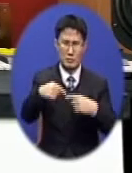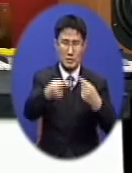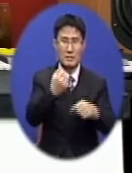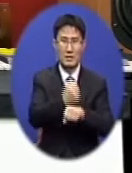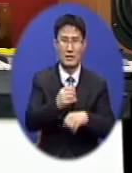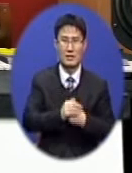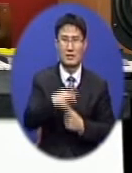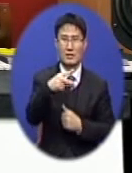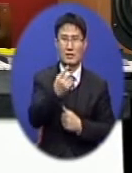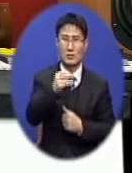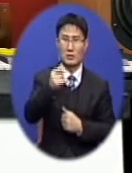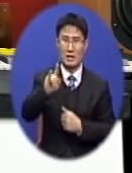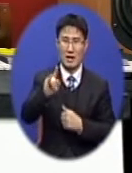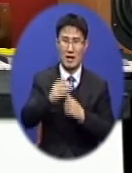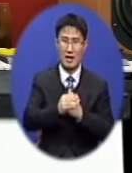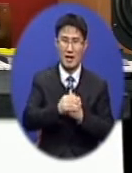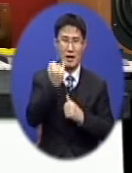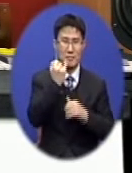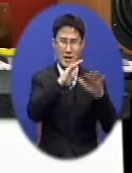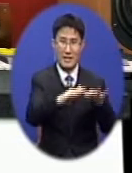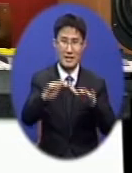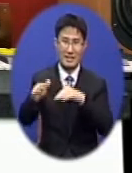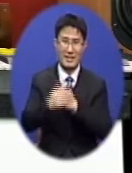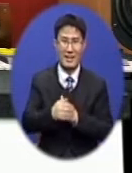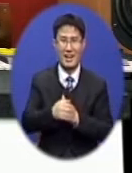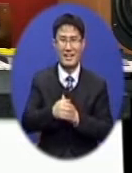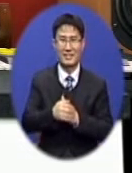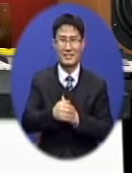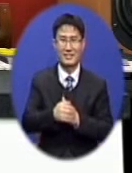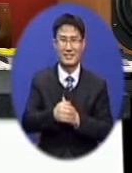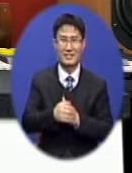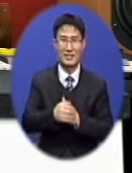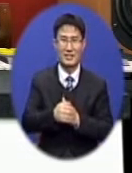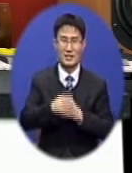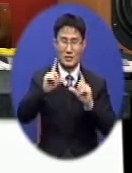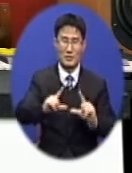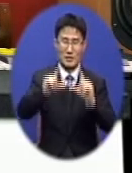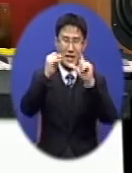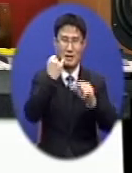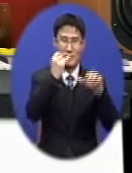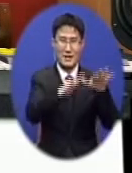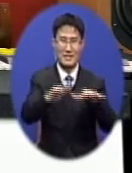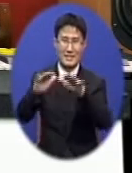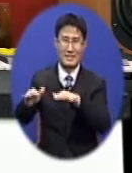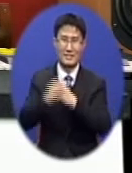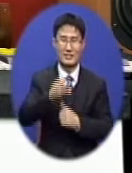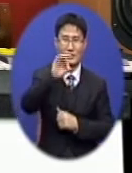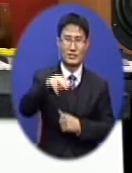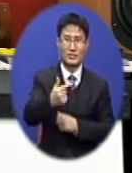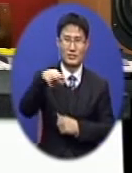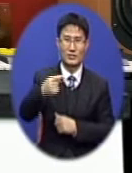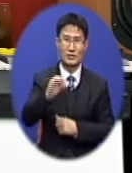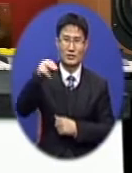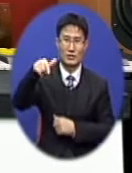우리 동해 바다로 안내할 가수입니다. 동해 바다의 주인공입니다. 윤종규